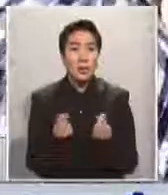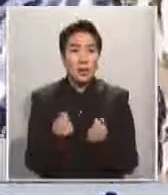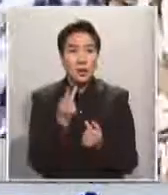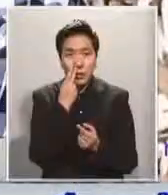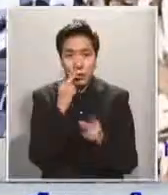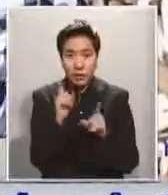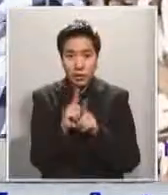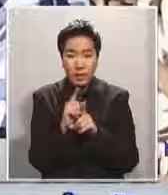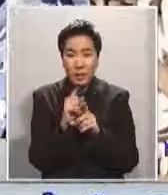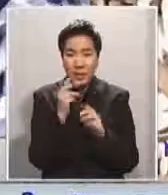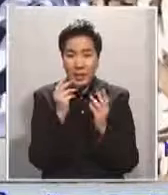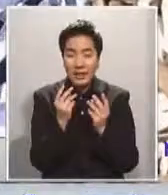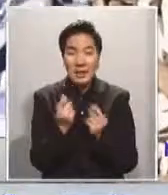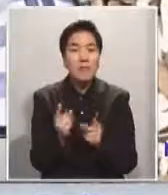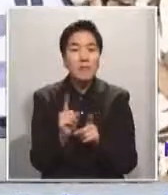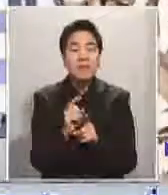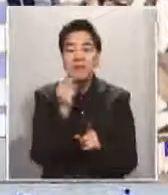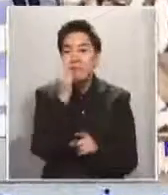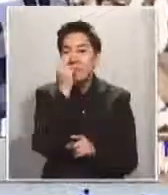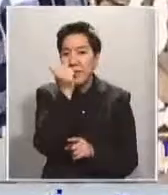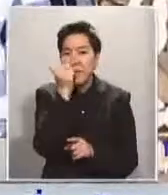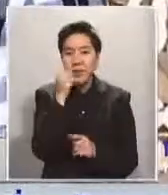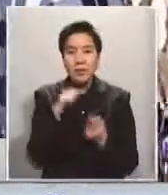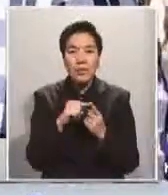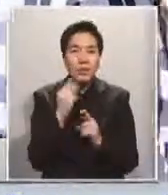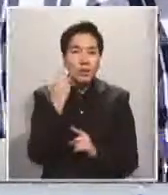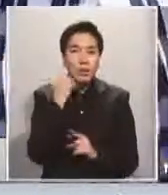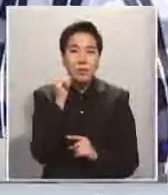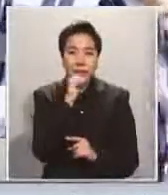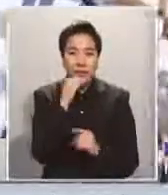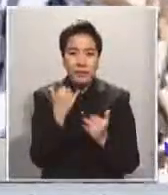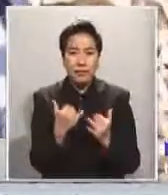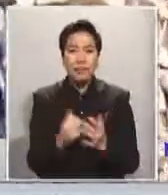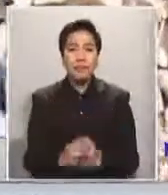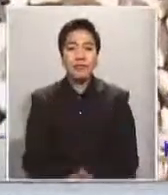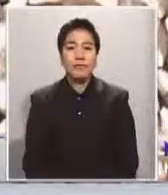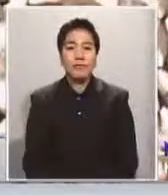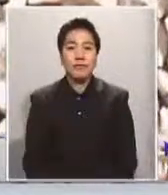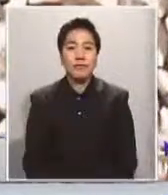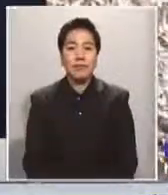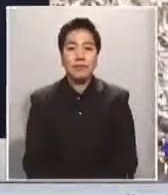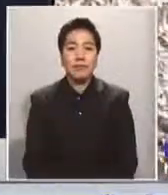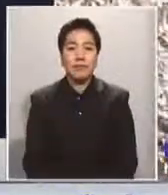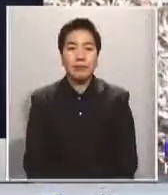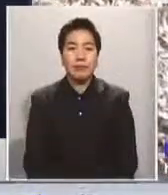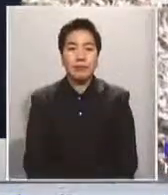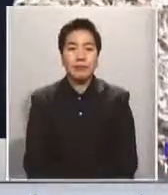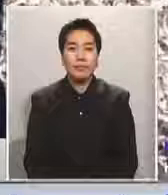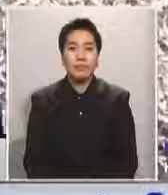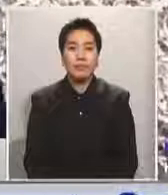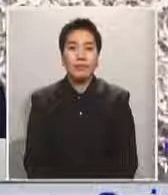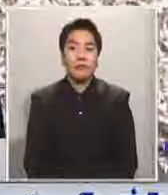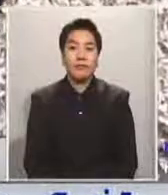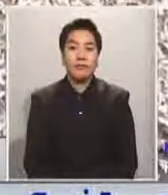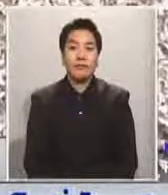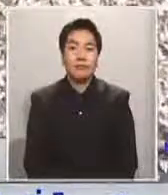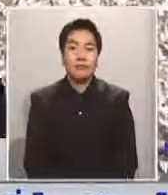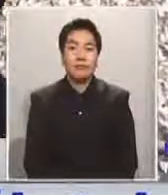ต้นให้มันๆ ได้ นะชาติก่อนเราเคียงคู่เคียงเก็บดอกไม้รวม